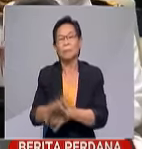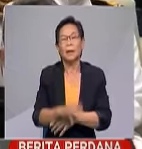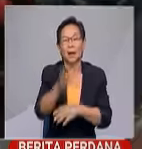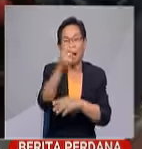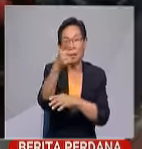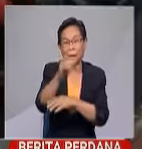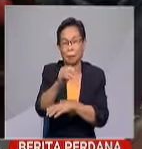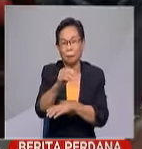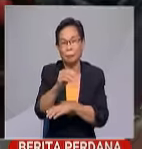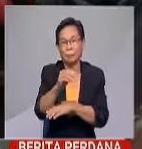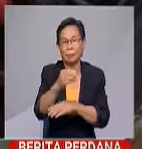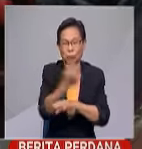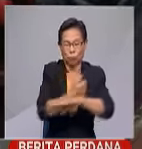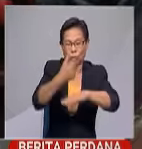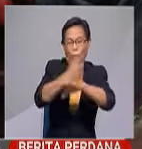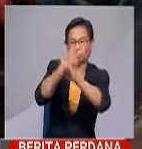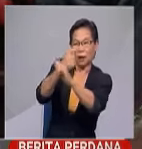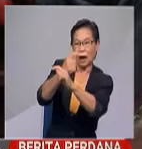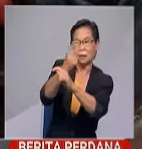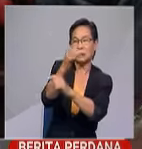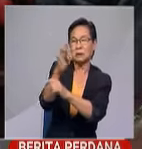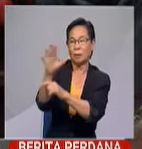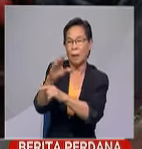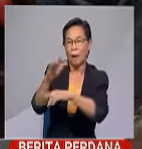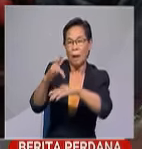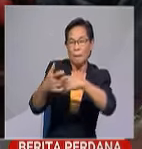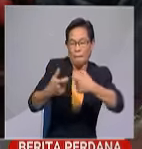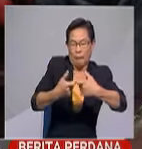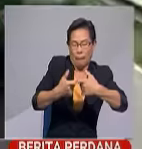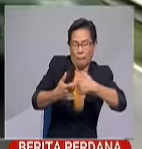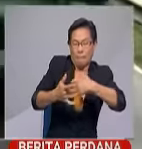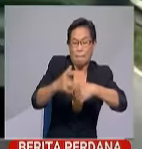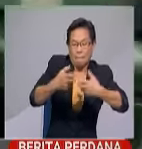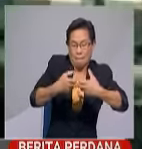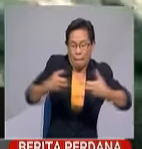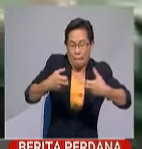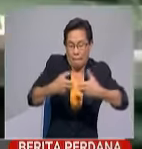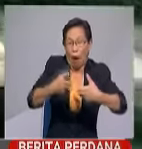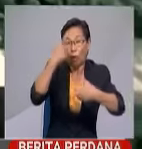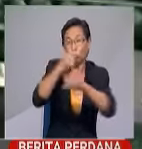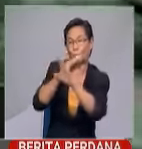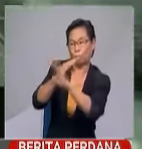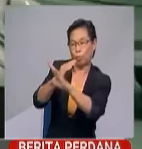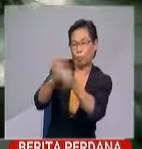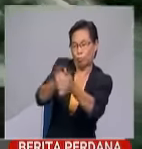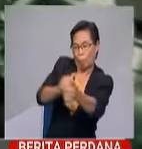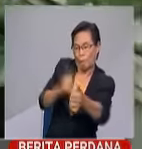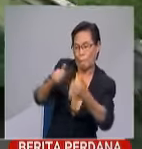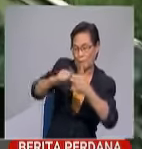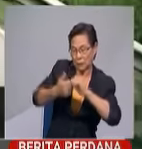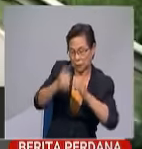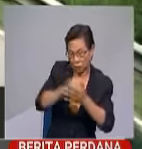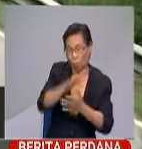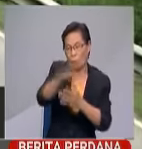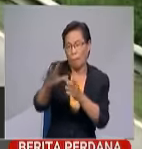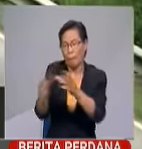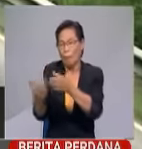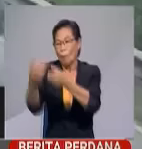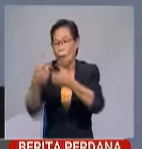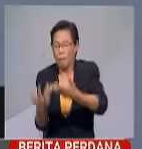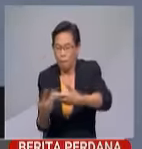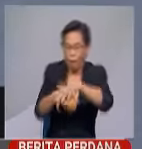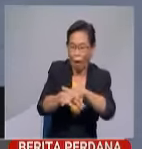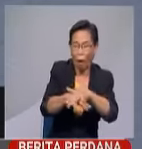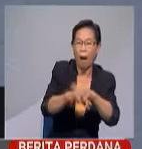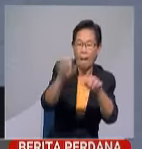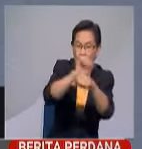satu pemerintahan cyber dan elektromagnetik tahun ini bagi membendung masalah berkenaan. Ia akan melibatkan penggabungan